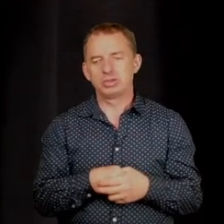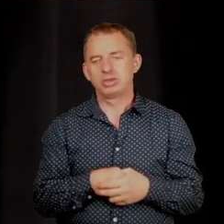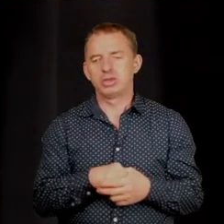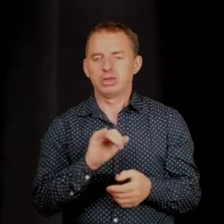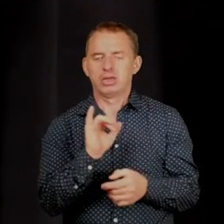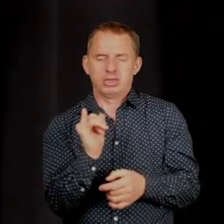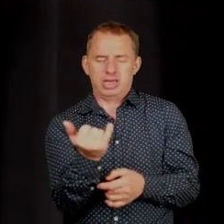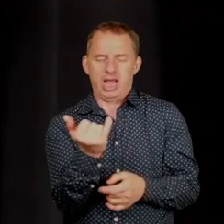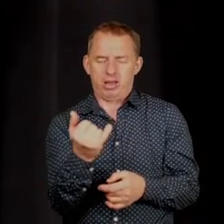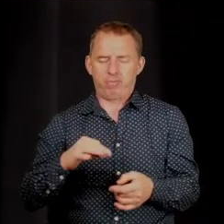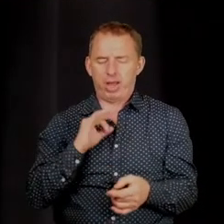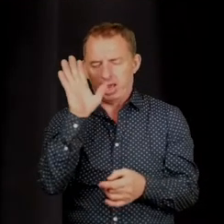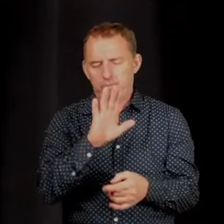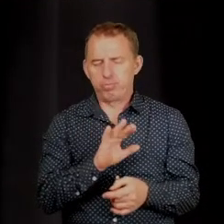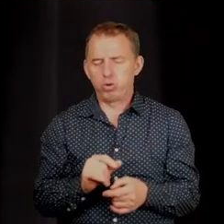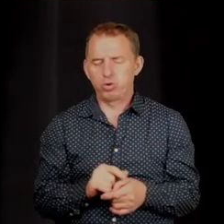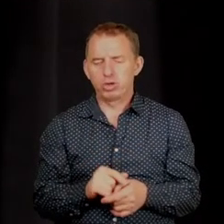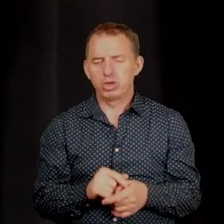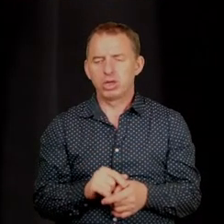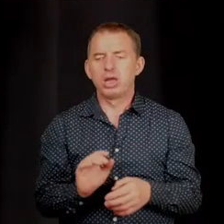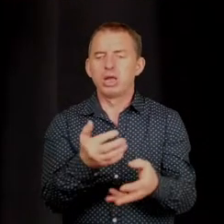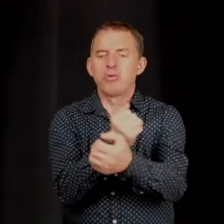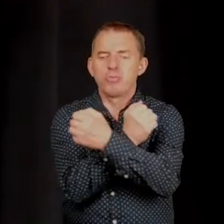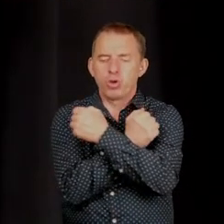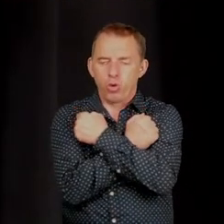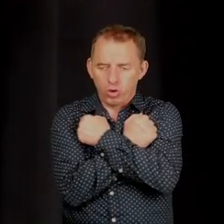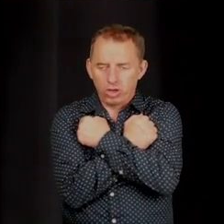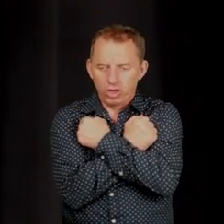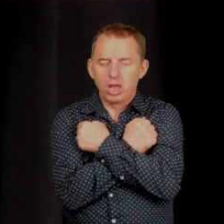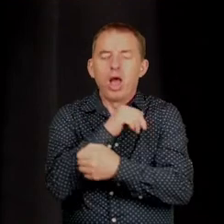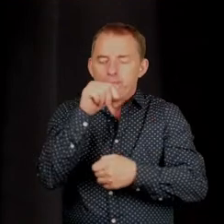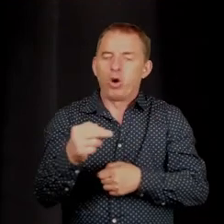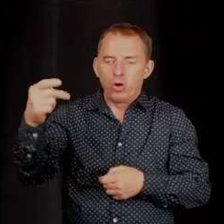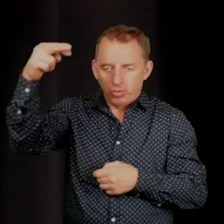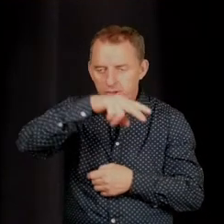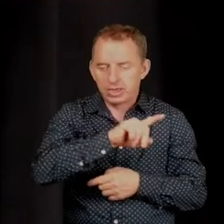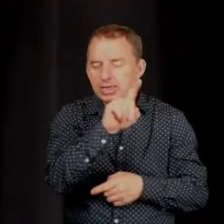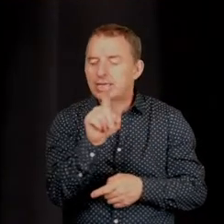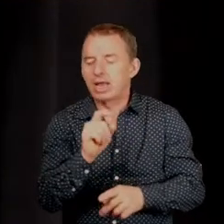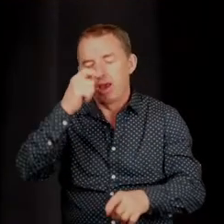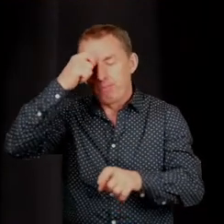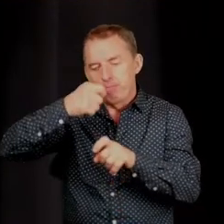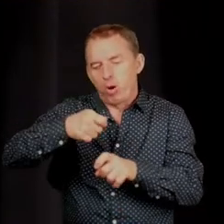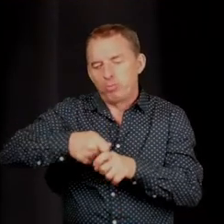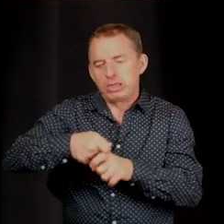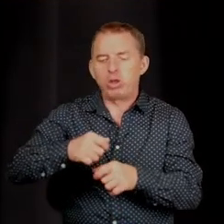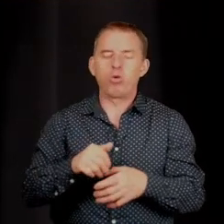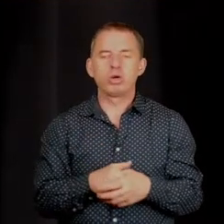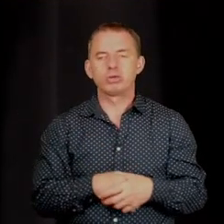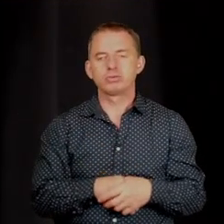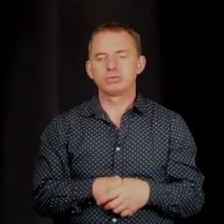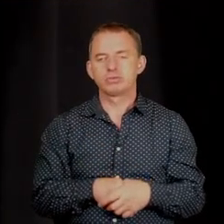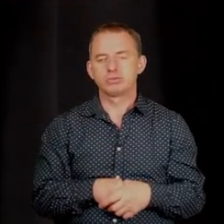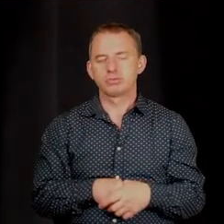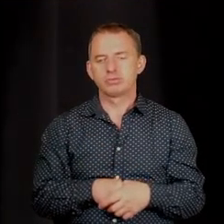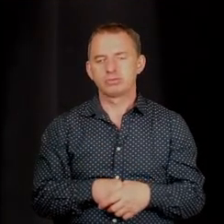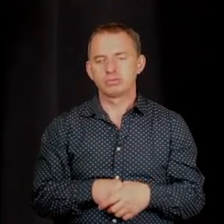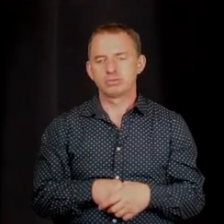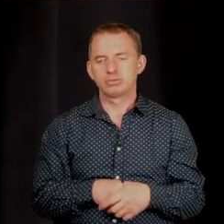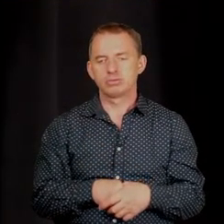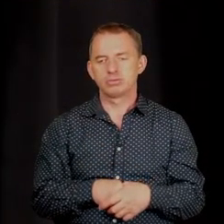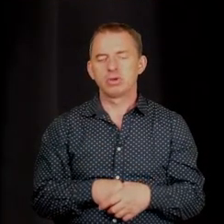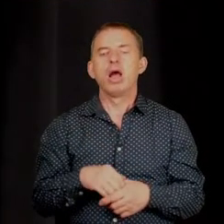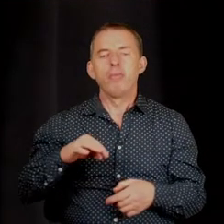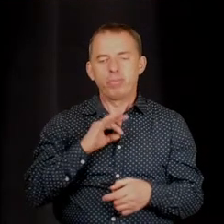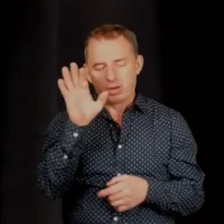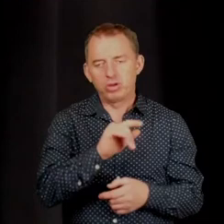Jak Pan Bóg miłości może przyjść z pomstą? God of love desires to save all humanity.